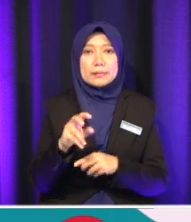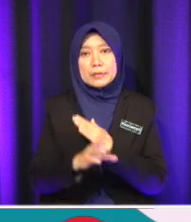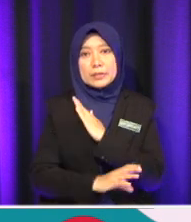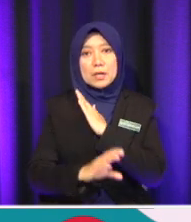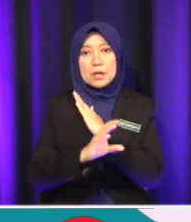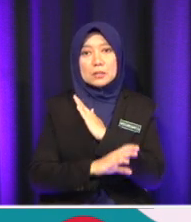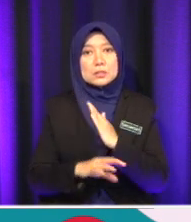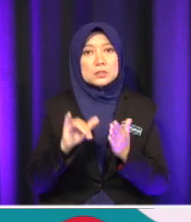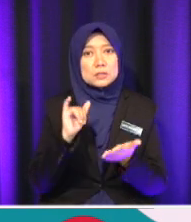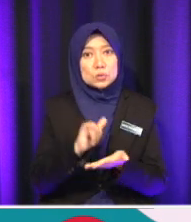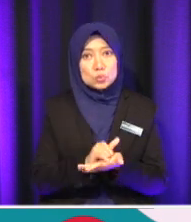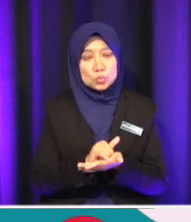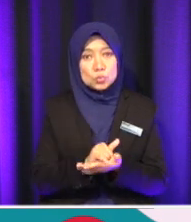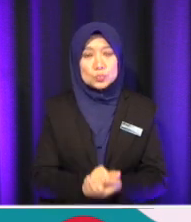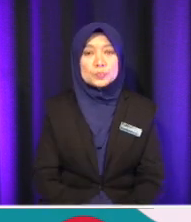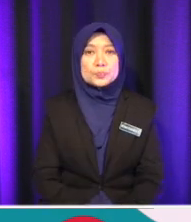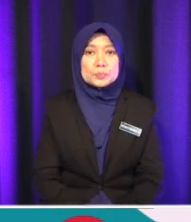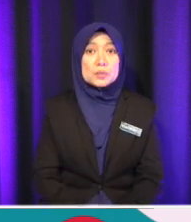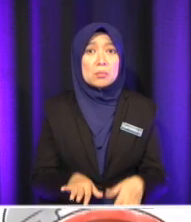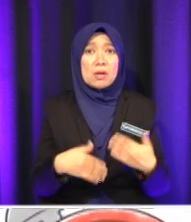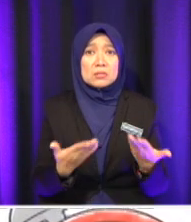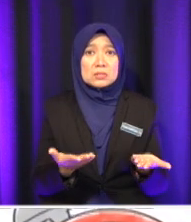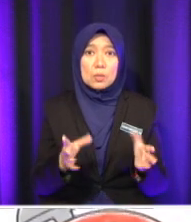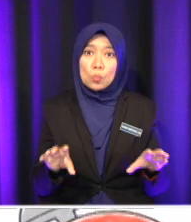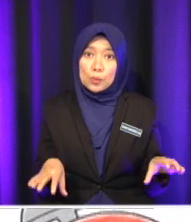Jadi macam mana kita tidak dapat